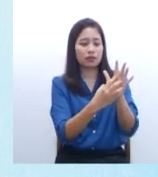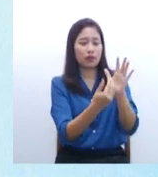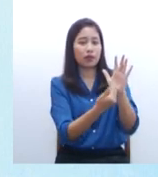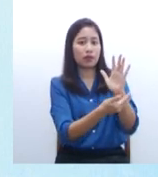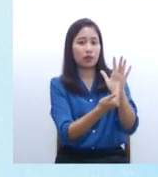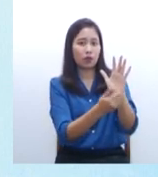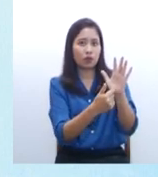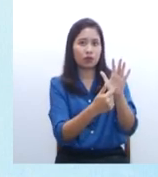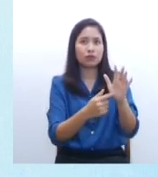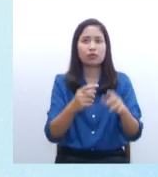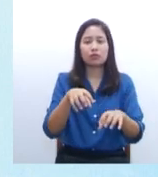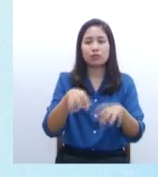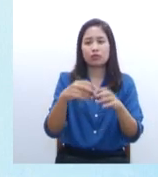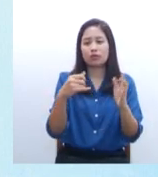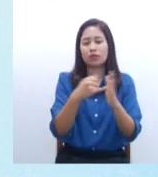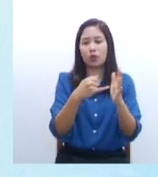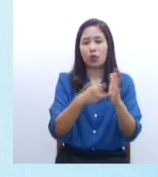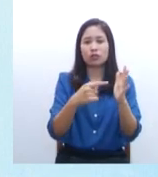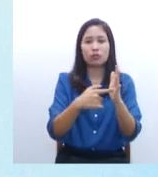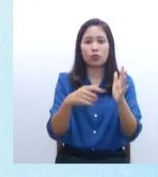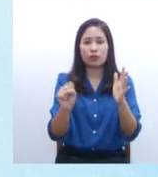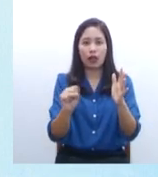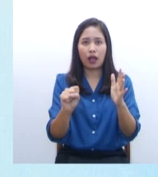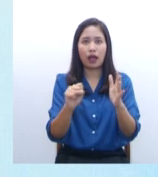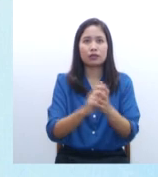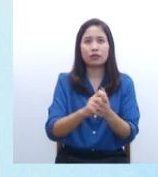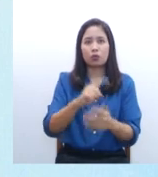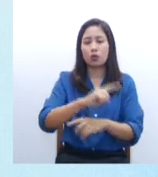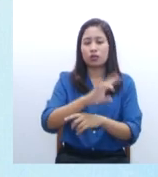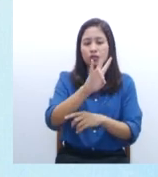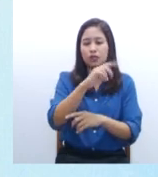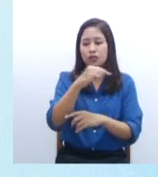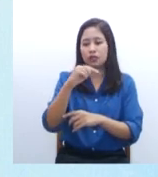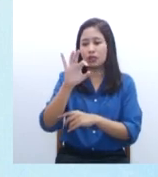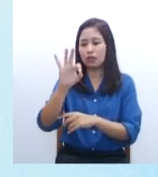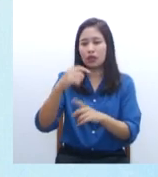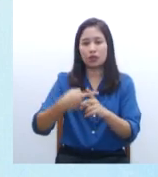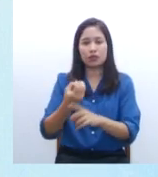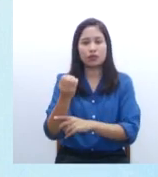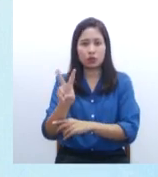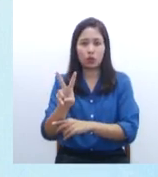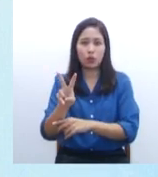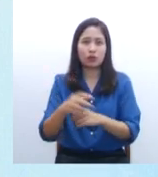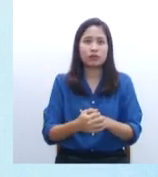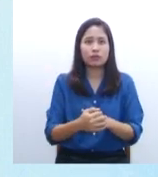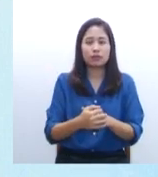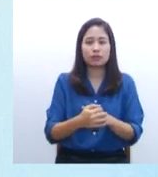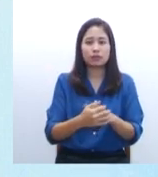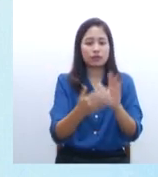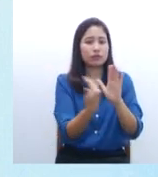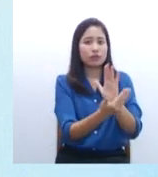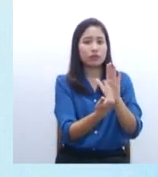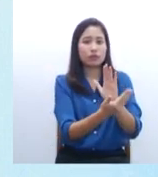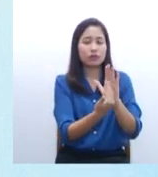ครับจัดที่จังหวัดสมุทรปราการระหว่างวันที่7ถึงวันที่9ธันวาคม2562ภาคตะวันออกเฉีย